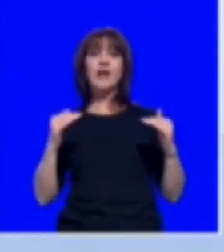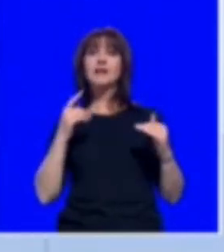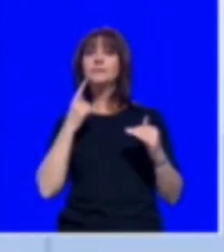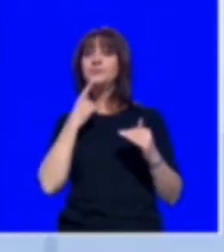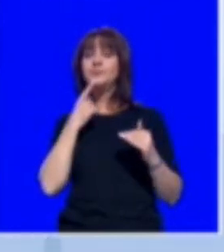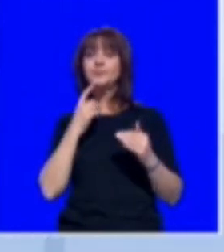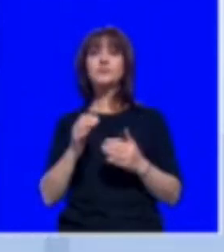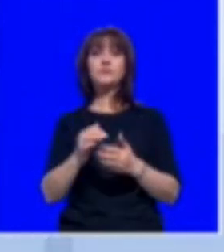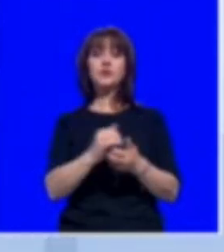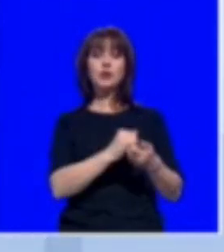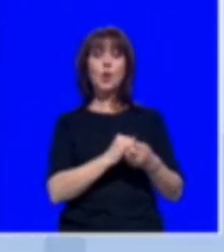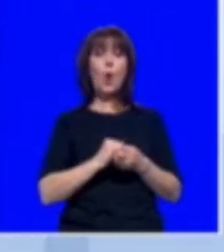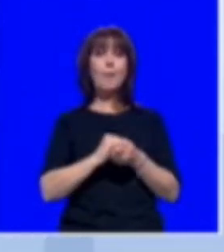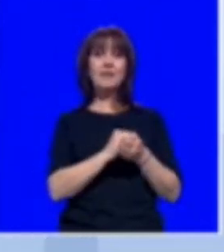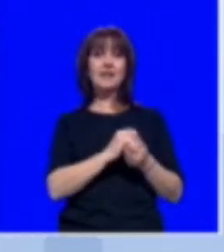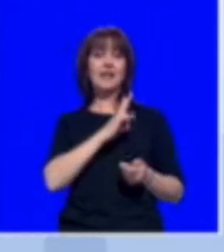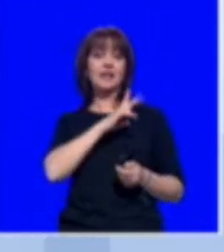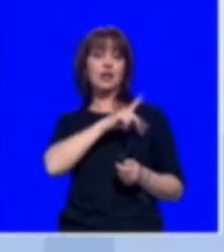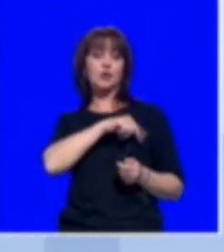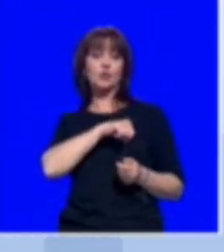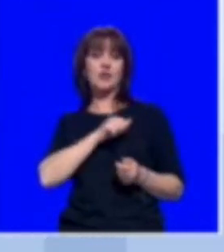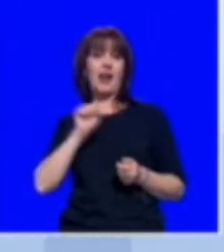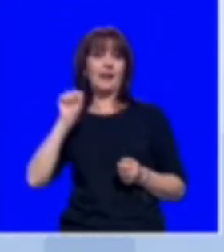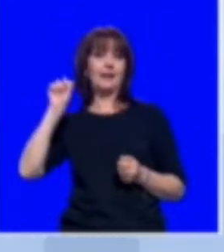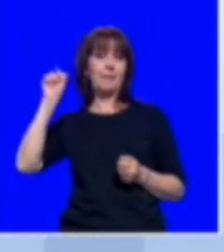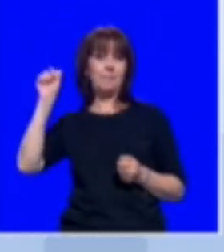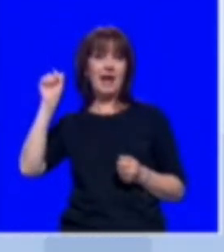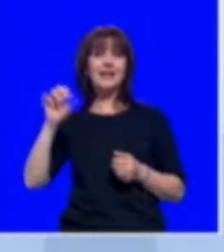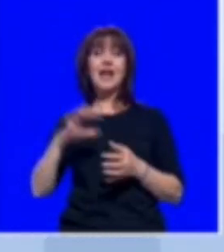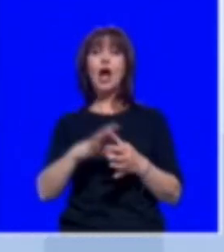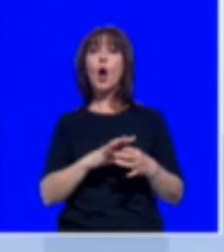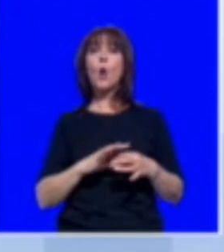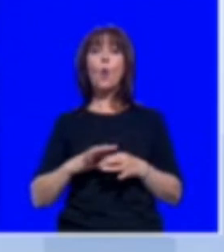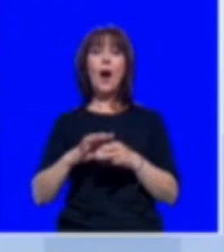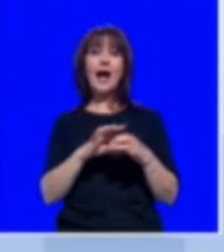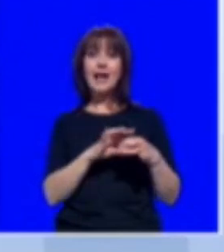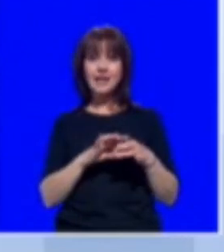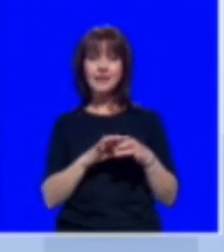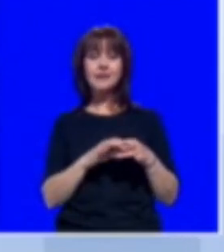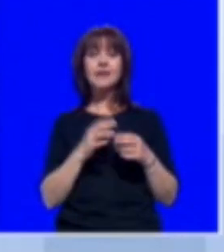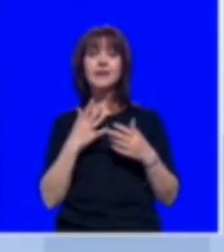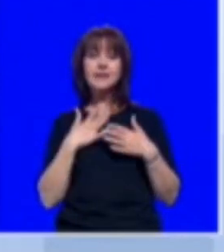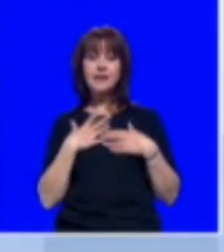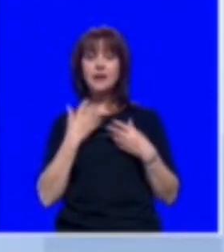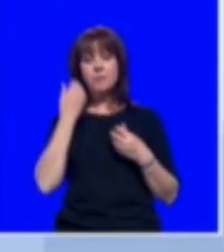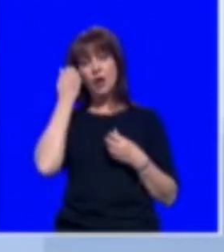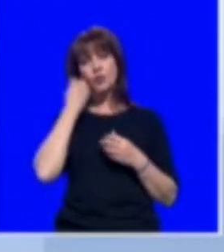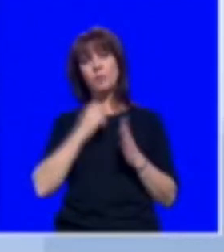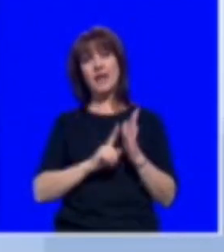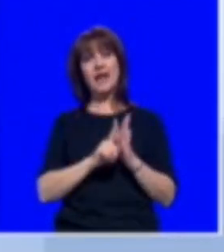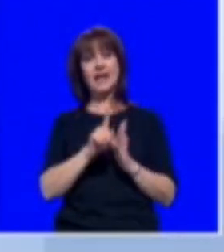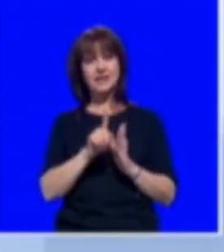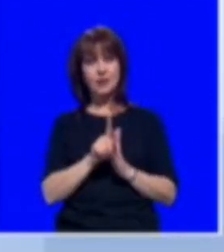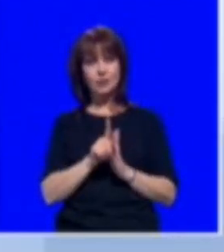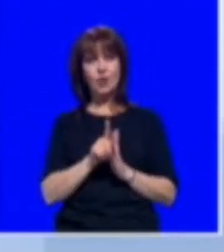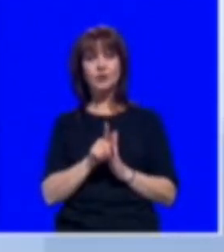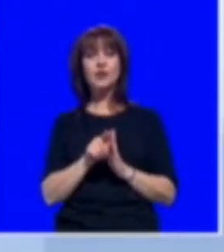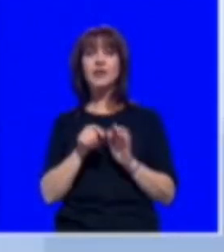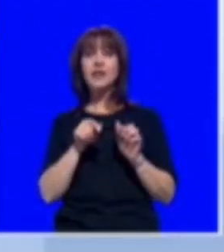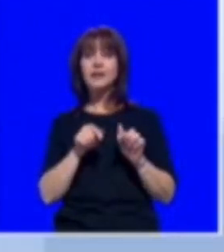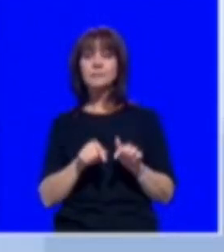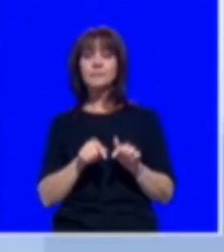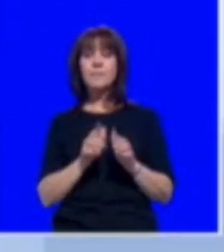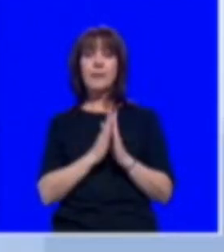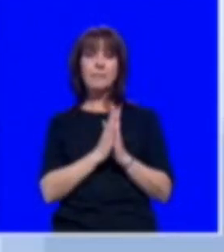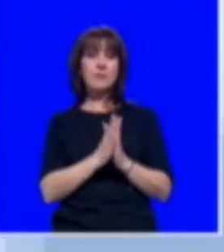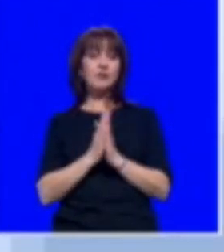обединение на социалните партии и коалиции, такова, че да се постигнат добри резултати. Такива резултати, каквито те не можеха да